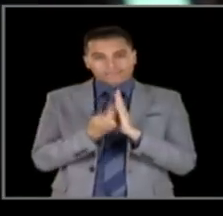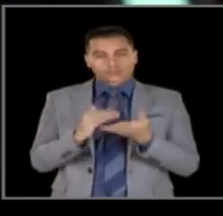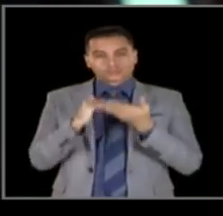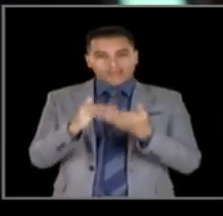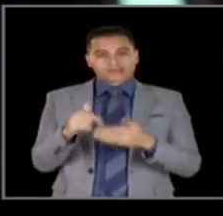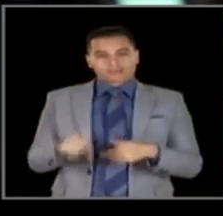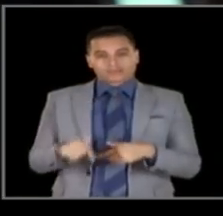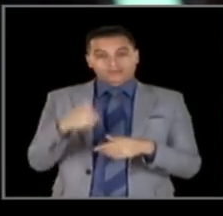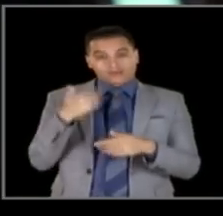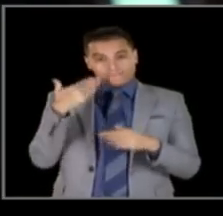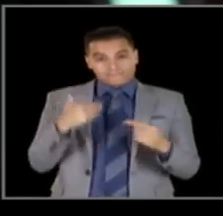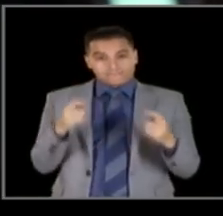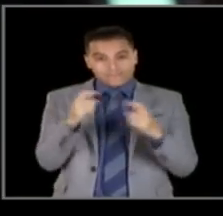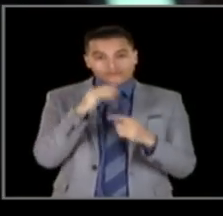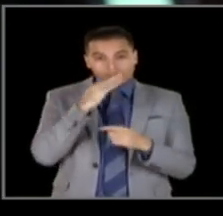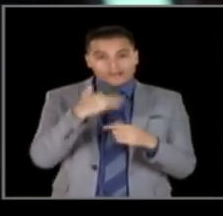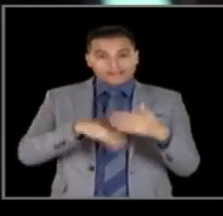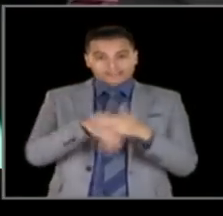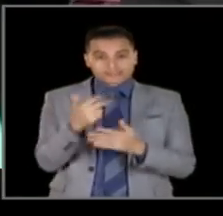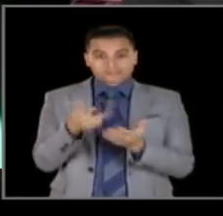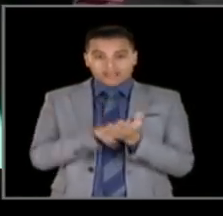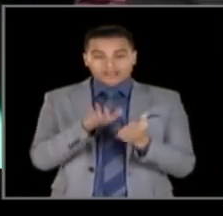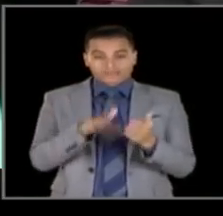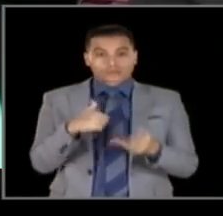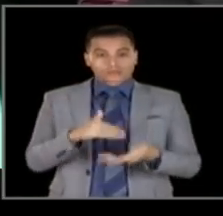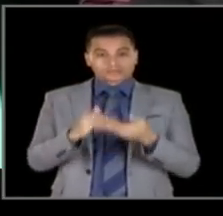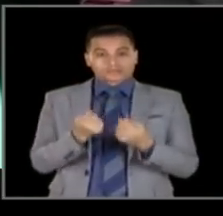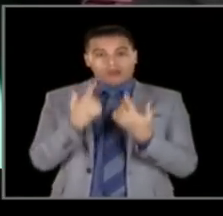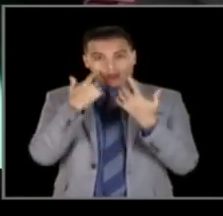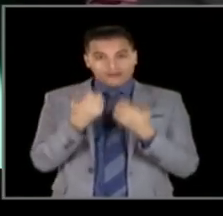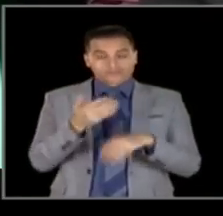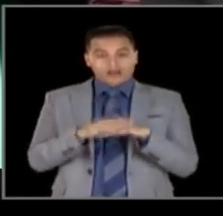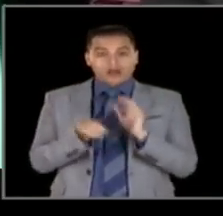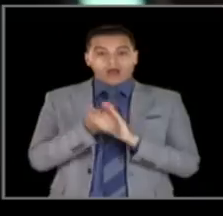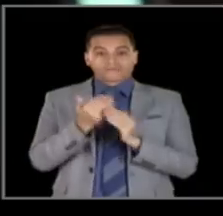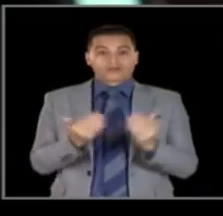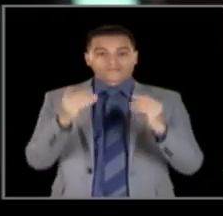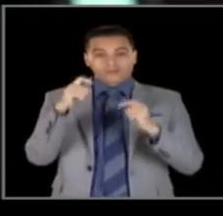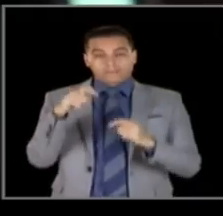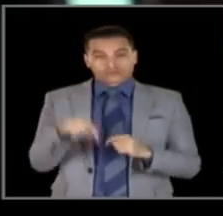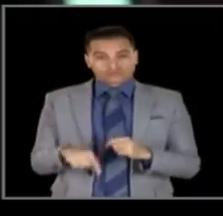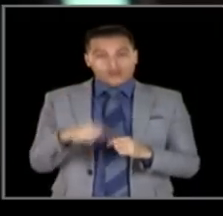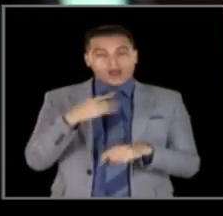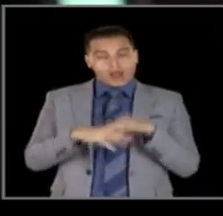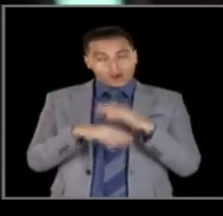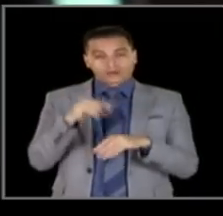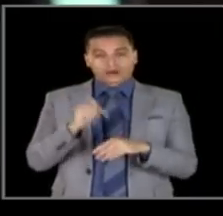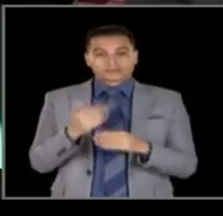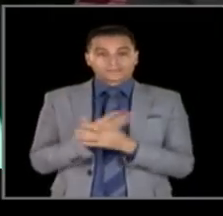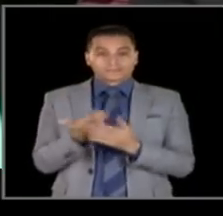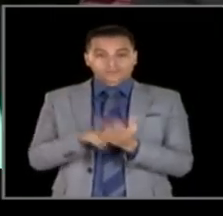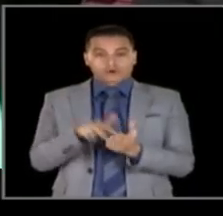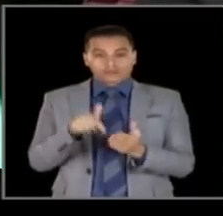احنا الماتش اللي فات قدرنا ان احنا نكسب وناخد الثلاث نقط، وده ادانا حافز ان احنا نستعد اكتر للماتش ده، كلنا امل ان احنا ناخد الثلاث نقط